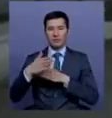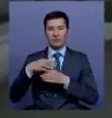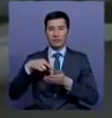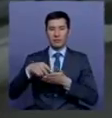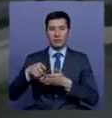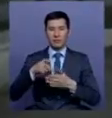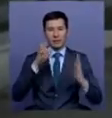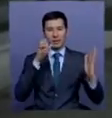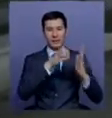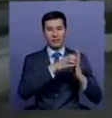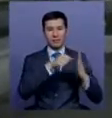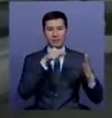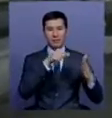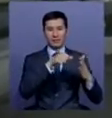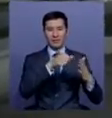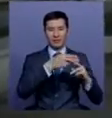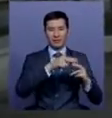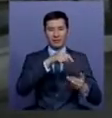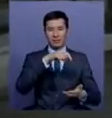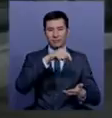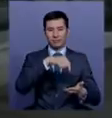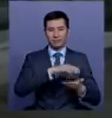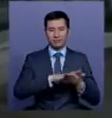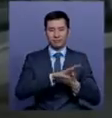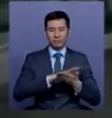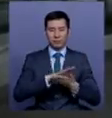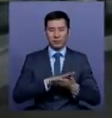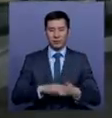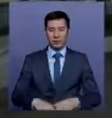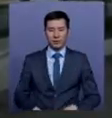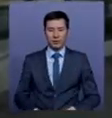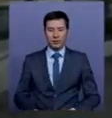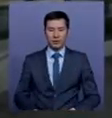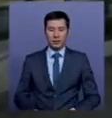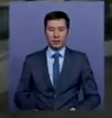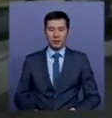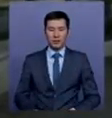Кәдімгі сояқтардан күнделікті студенттің барлық жағдай жасалып қойған. Қыса жатқан кезде жақсы қарап жатыр да.